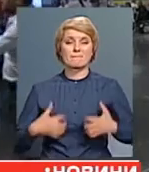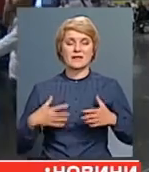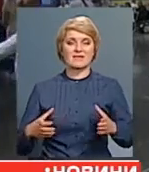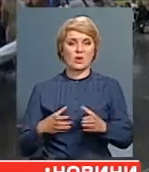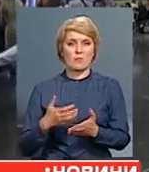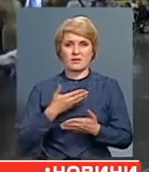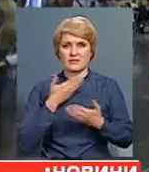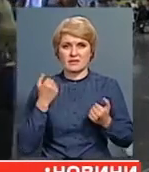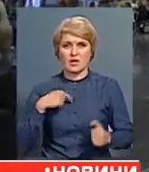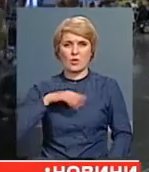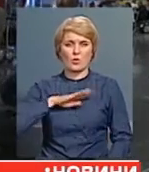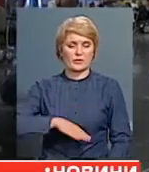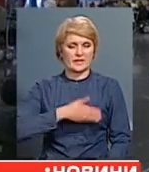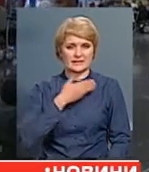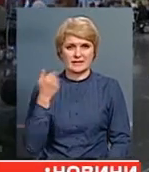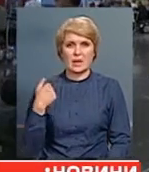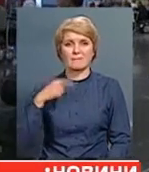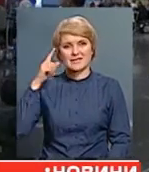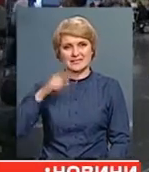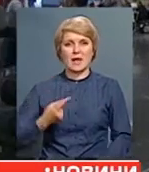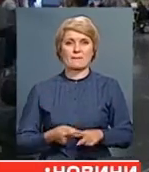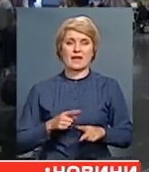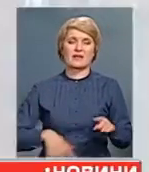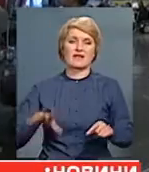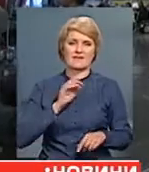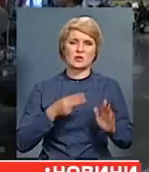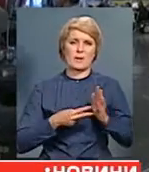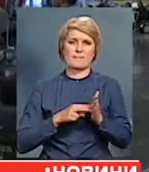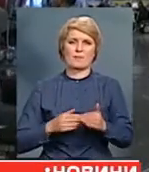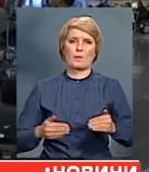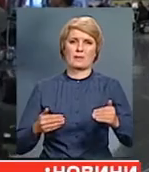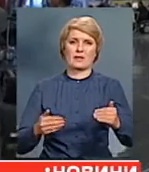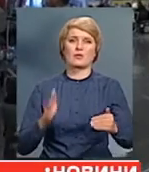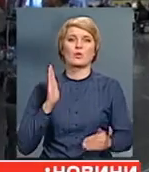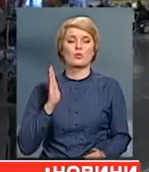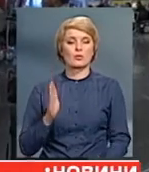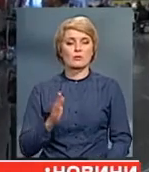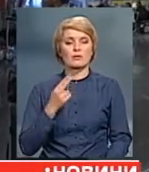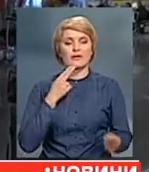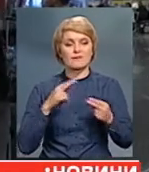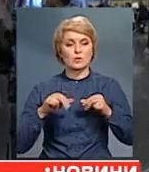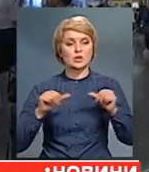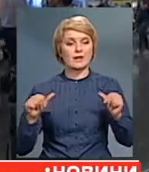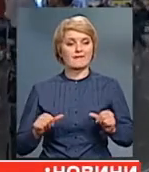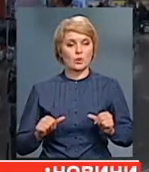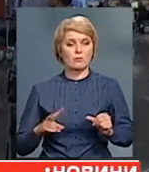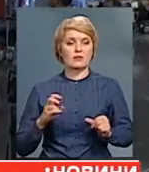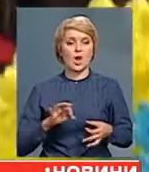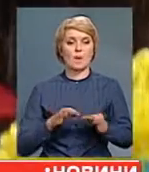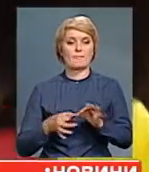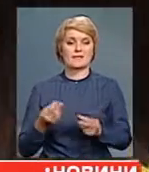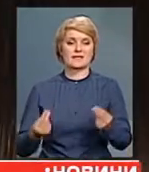нету, никакой унылости нету. В общем-то, мы знаем, что это все по плану. Я думаю, что мы будем в лучшей форме находиться на Олимпийских